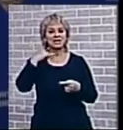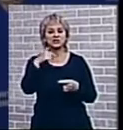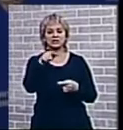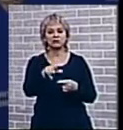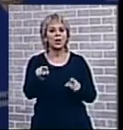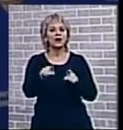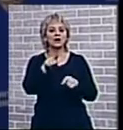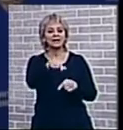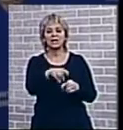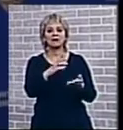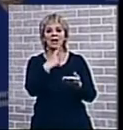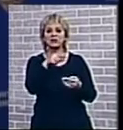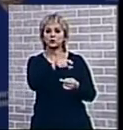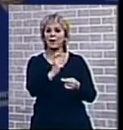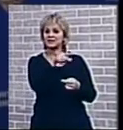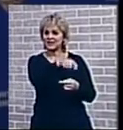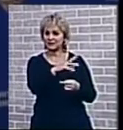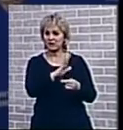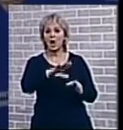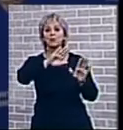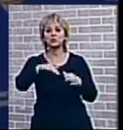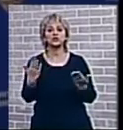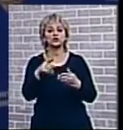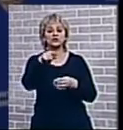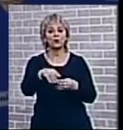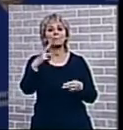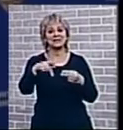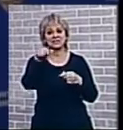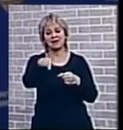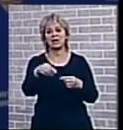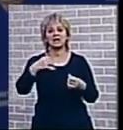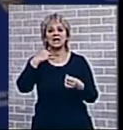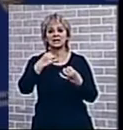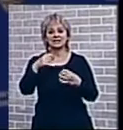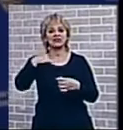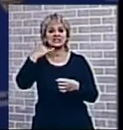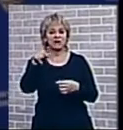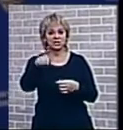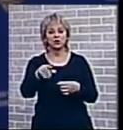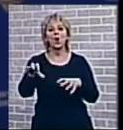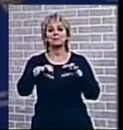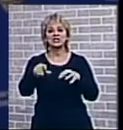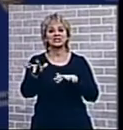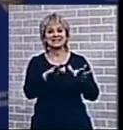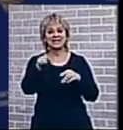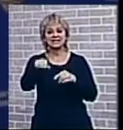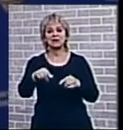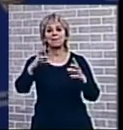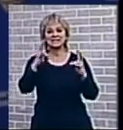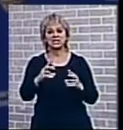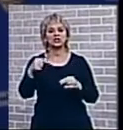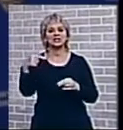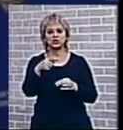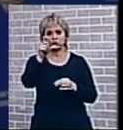телефонов якобы владельцев квартир, после чего подозреваемые переставали выходить на связь. От мошеннических действий пострадали